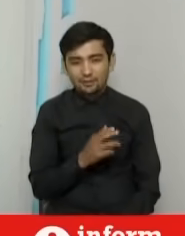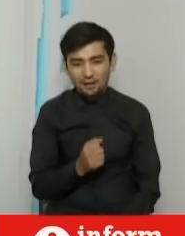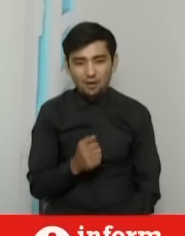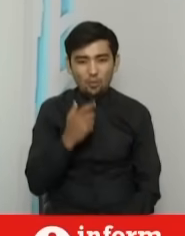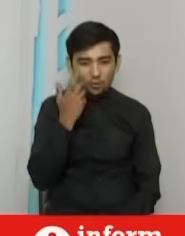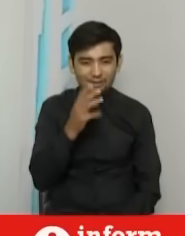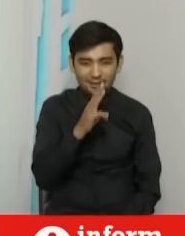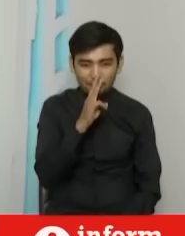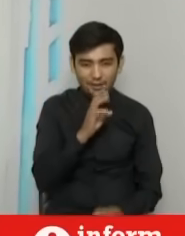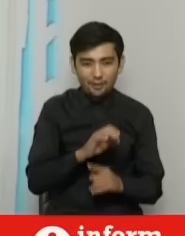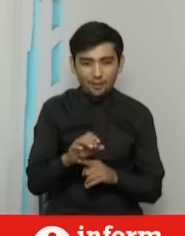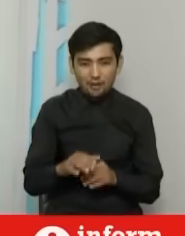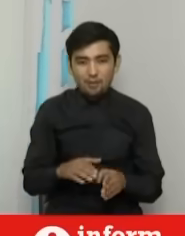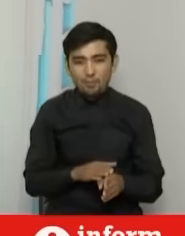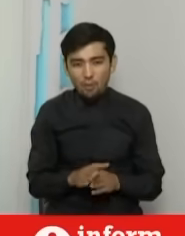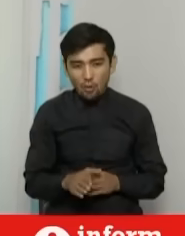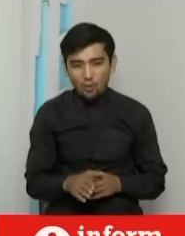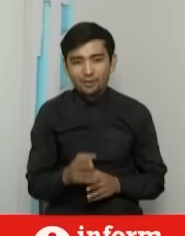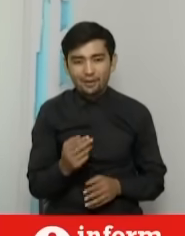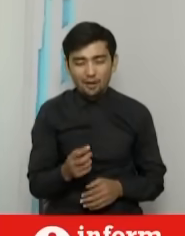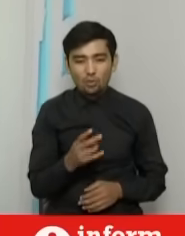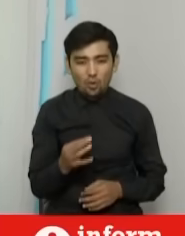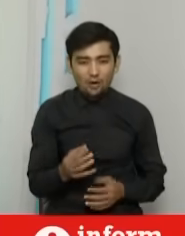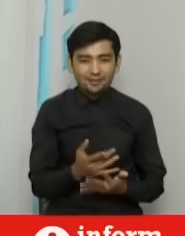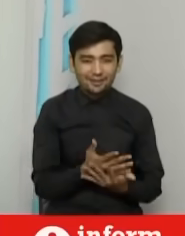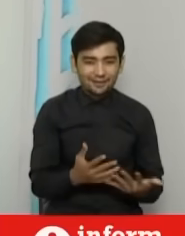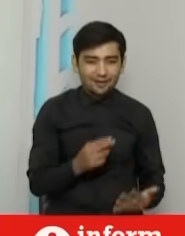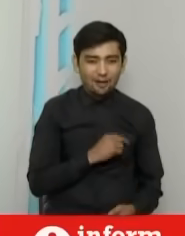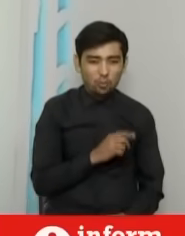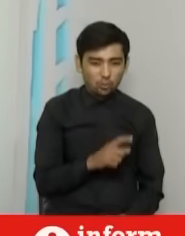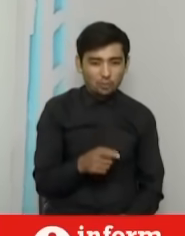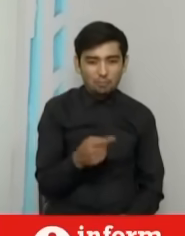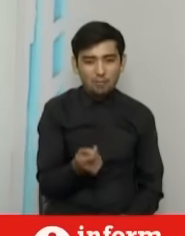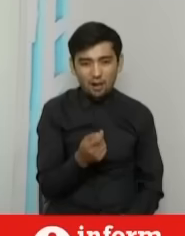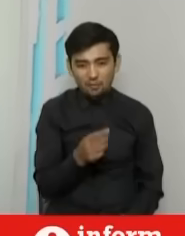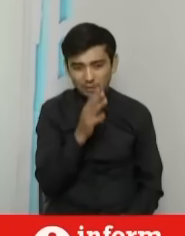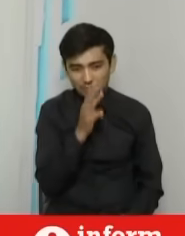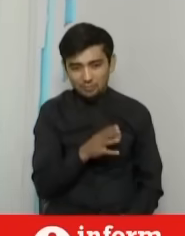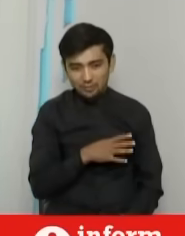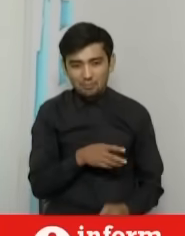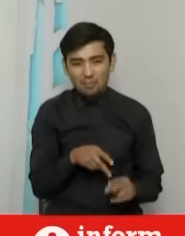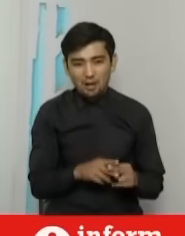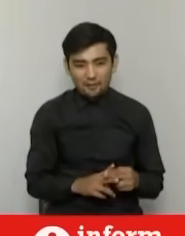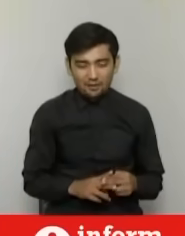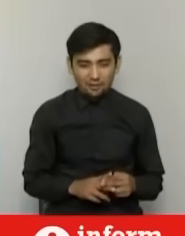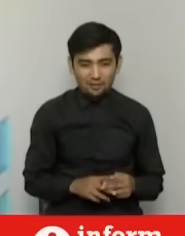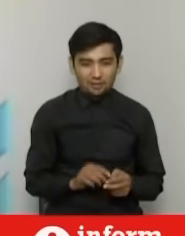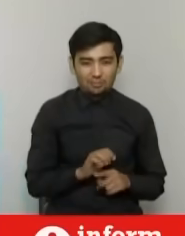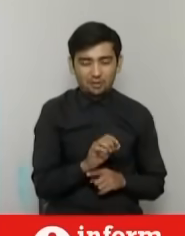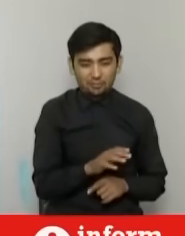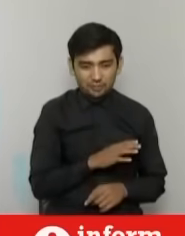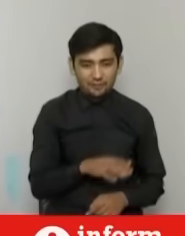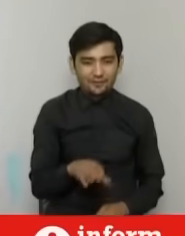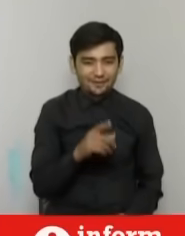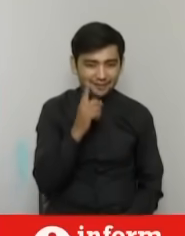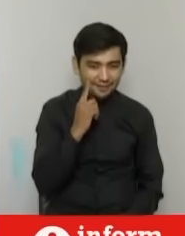жіберілген зарплатаның толықтығына қарамастан, кейбір қызметкерлердікі азырақ түсіп қалған, то есть жарты зарплата көлемінде. Өздеріңіз